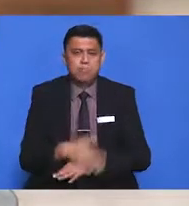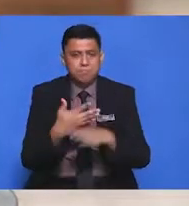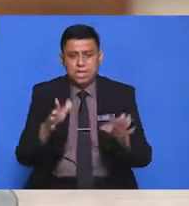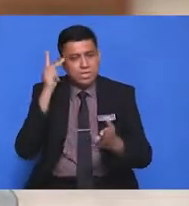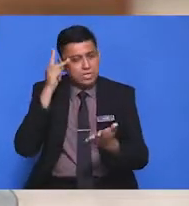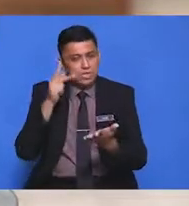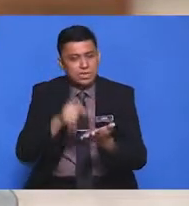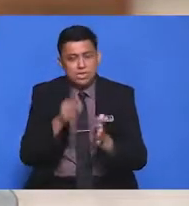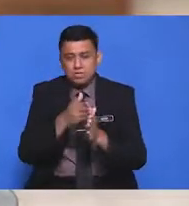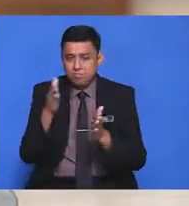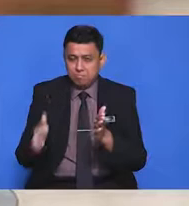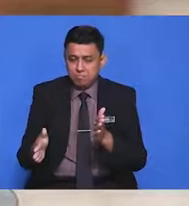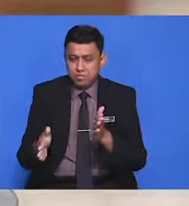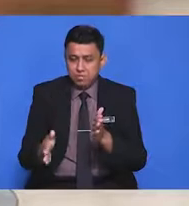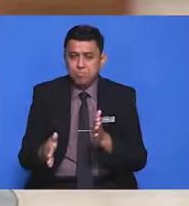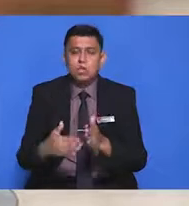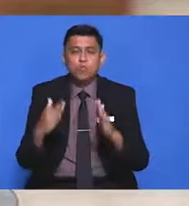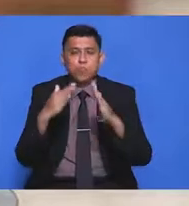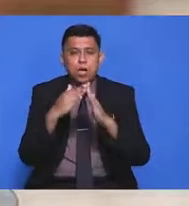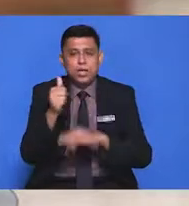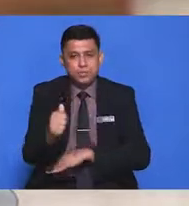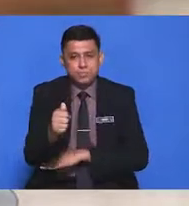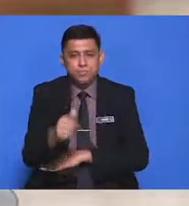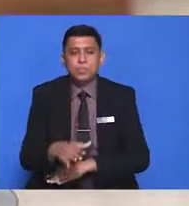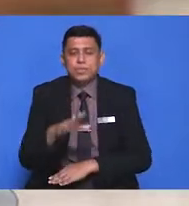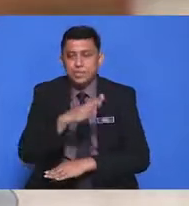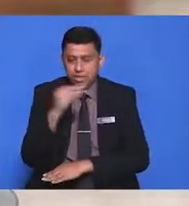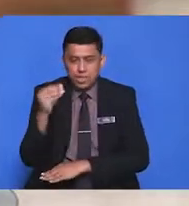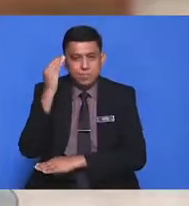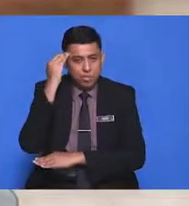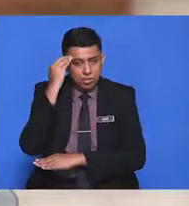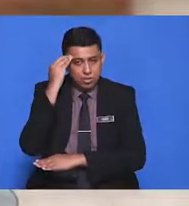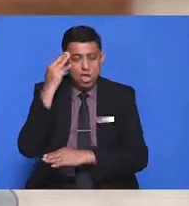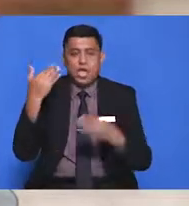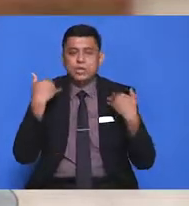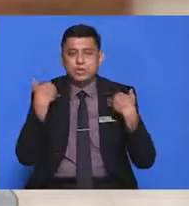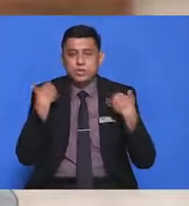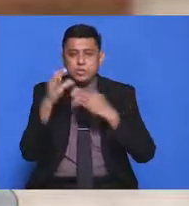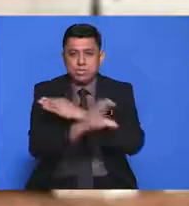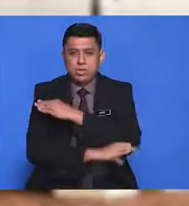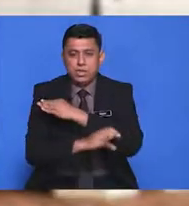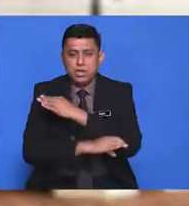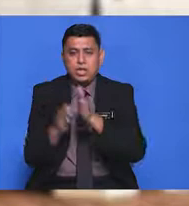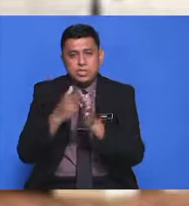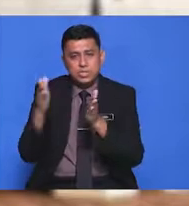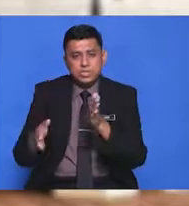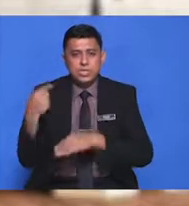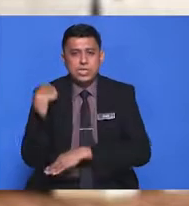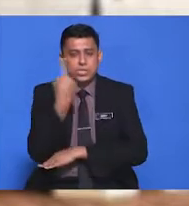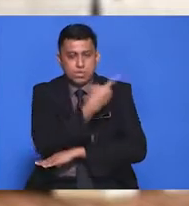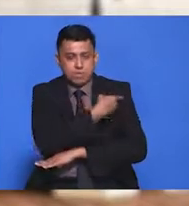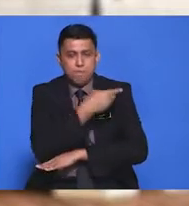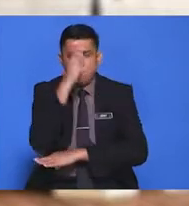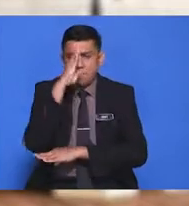tetangga bersebelahan rumah anda dan juga mengetahui kewujudan negara-negara jiran kita. Ini menunjukkan